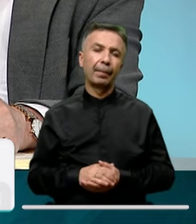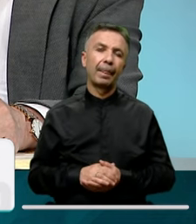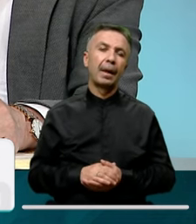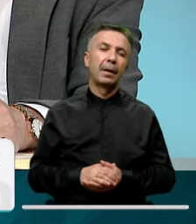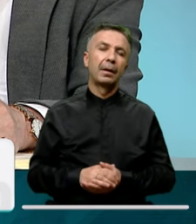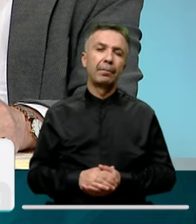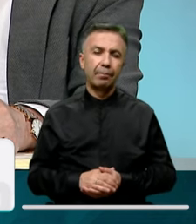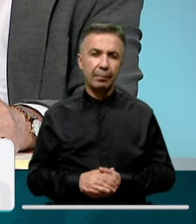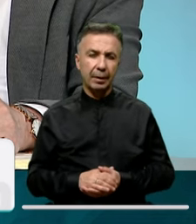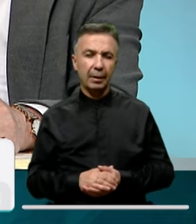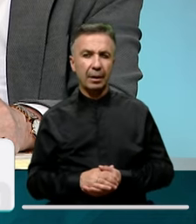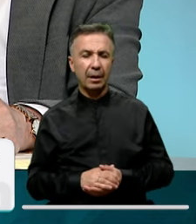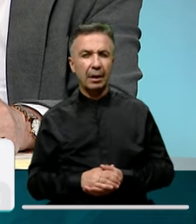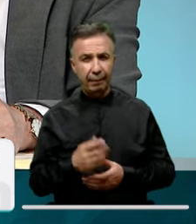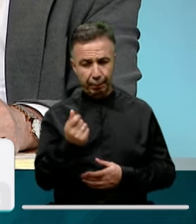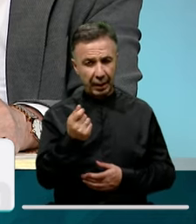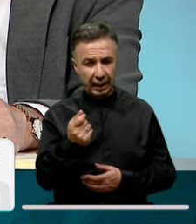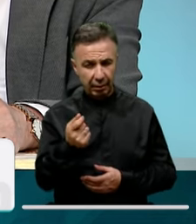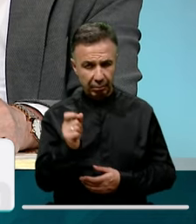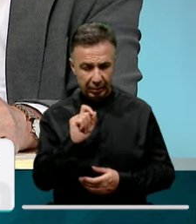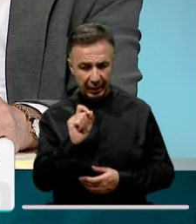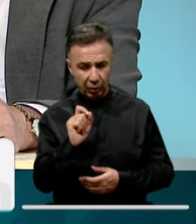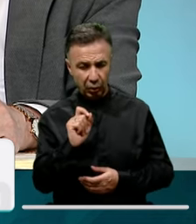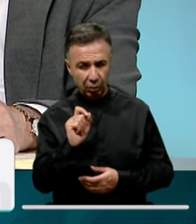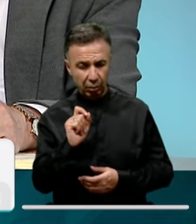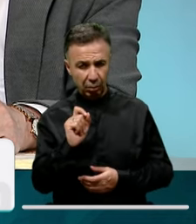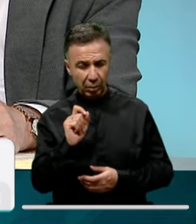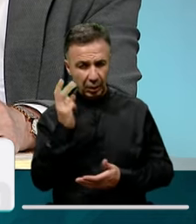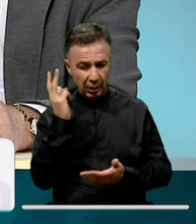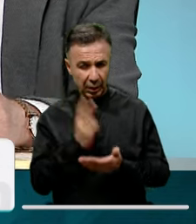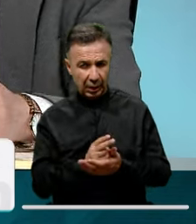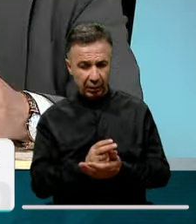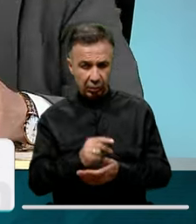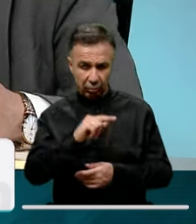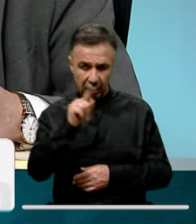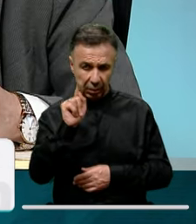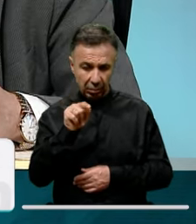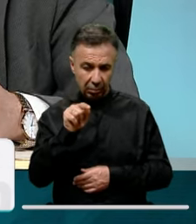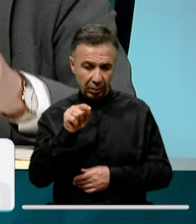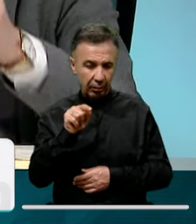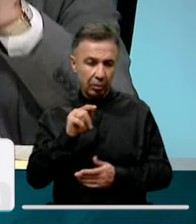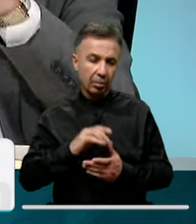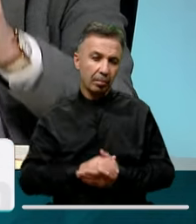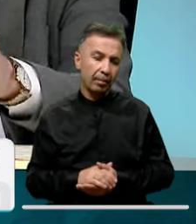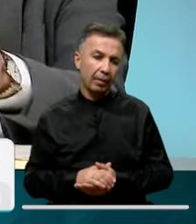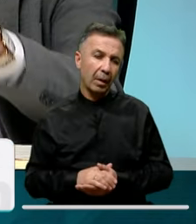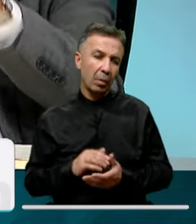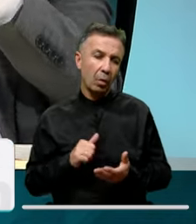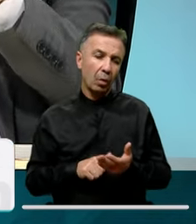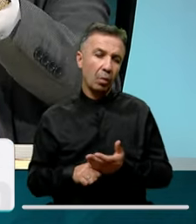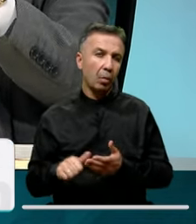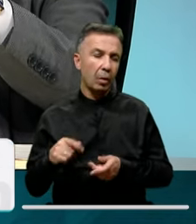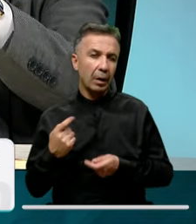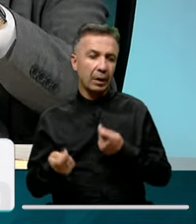rakam çıkıyor. Onayla diyorsunuz mobil uygulamadan yaptığınız zaman. Hocam bunları niye anlatıyorsun? Bütün bu